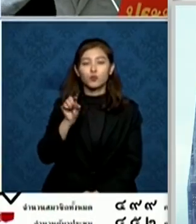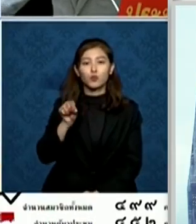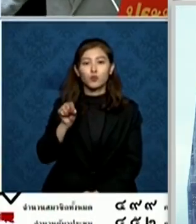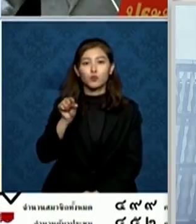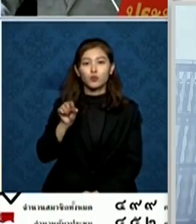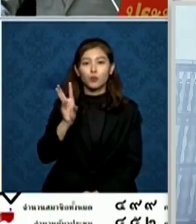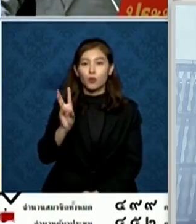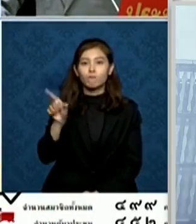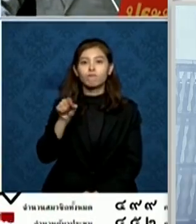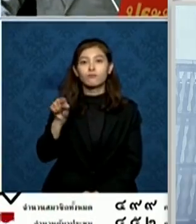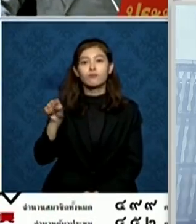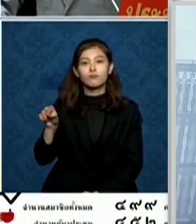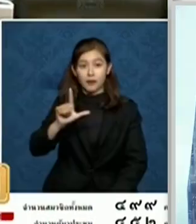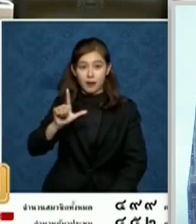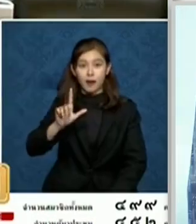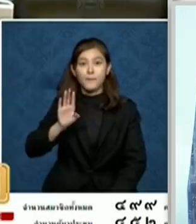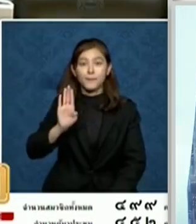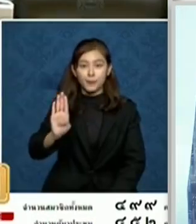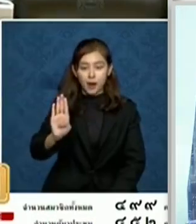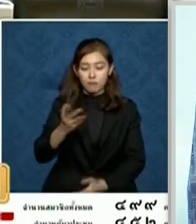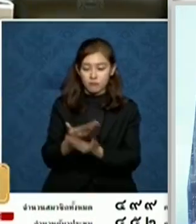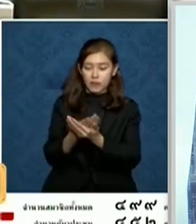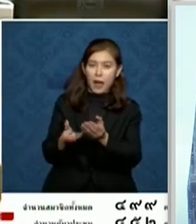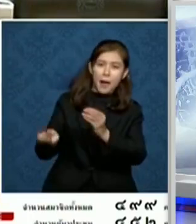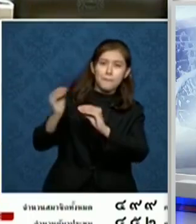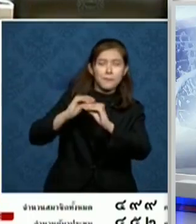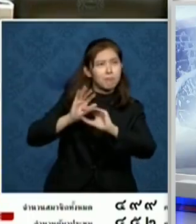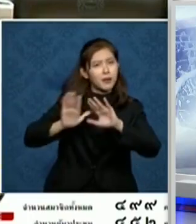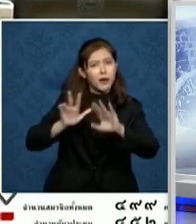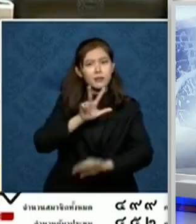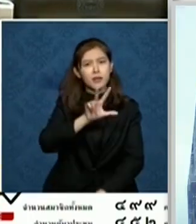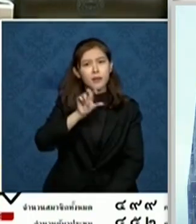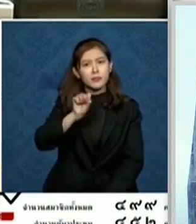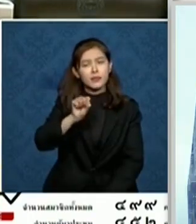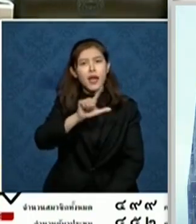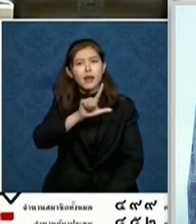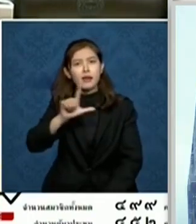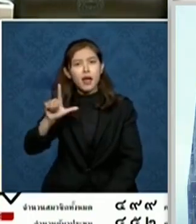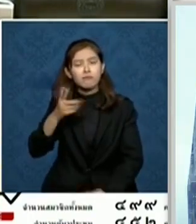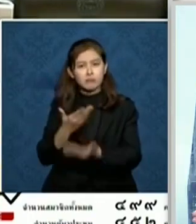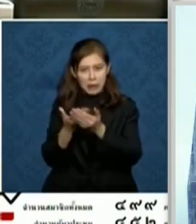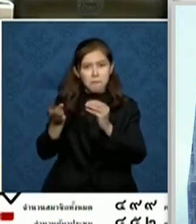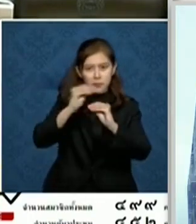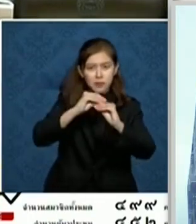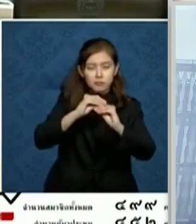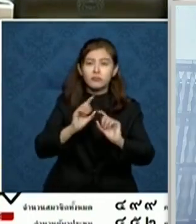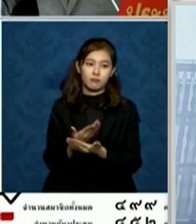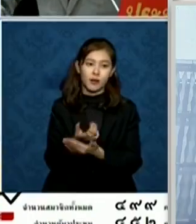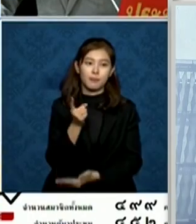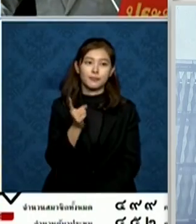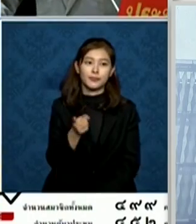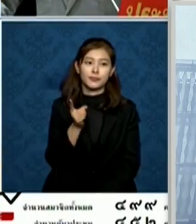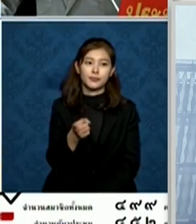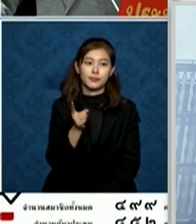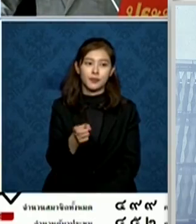คำถามเรื่องนี้มันเป็นไปได้หรือเปล่าว่าจริงๆมันจะสอดไส้อยู่ข้างในมั้ยเพราะจัดการเลือกตั้งจัดการประชามติคนที่